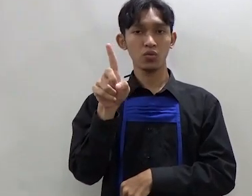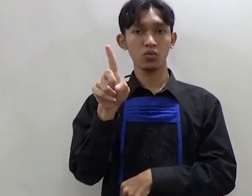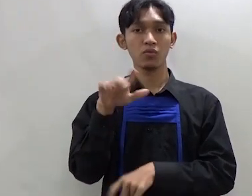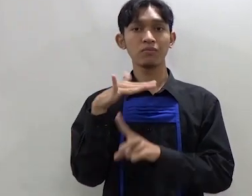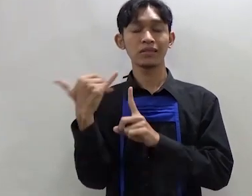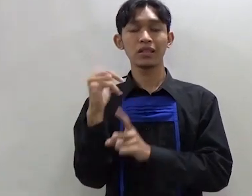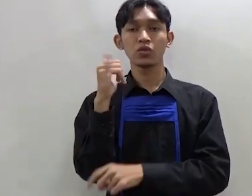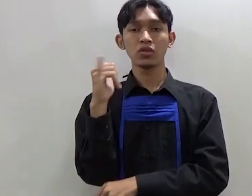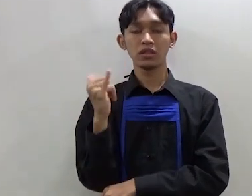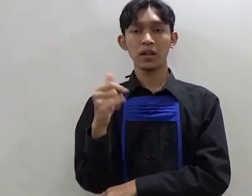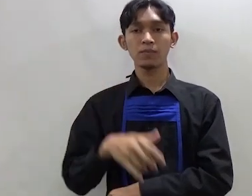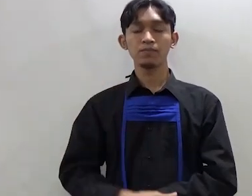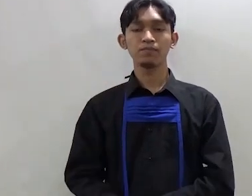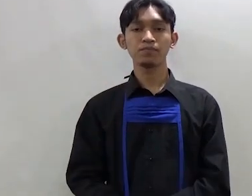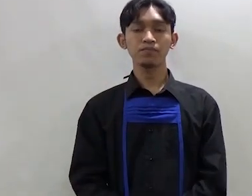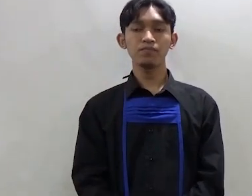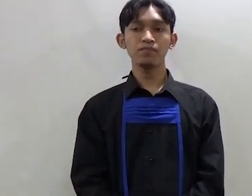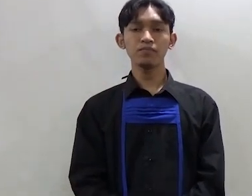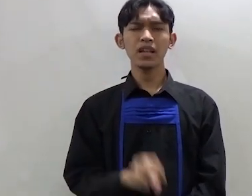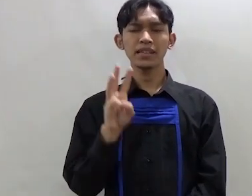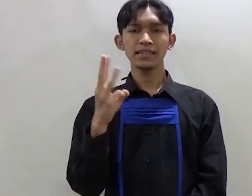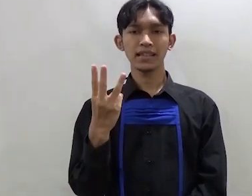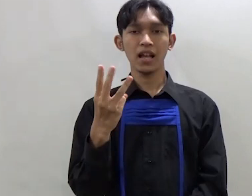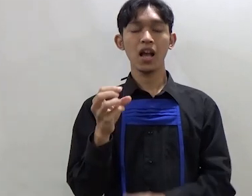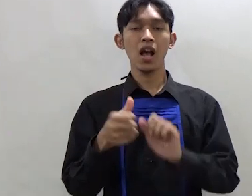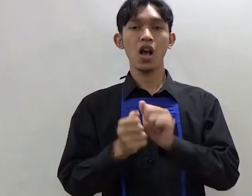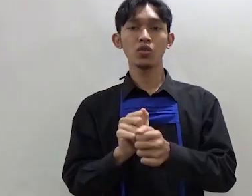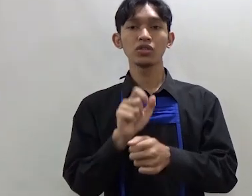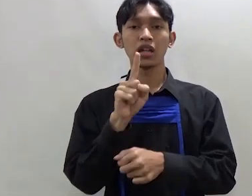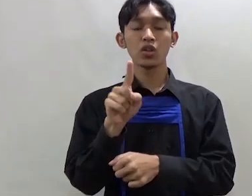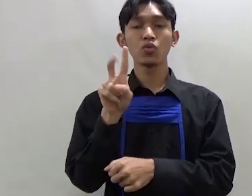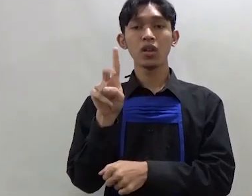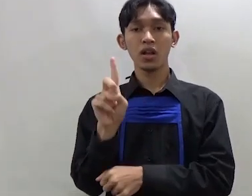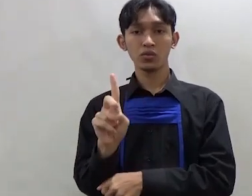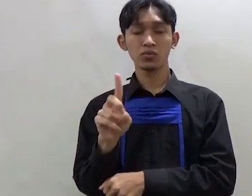bahwa 2 kasus pasien PDP yang